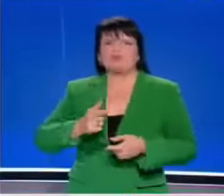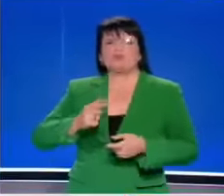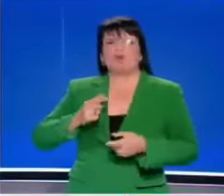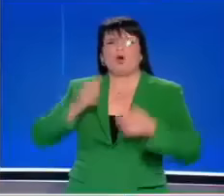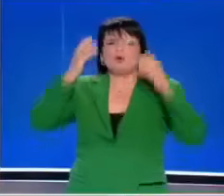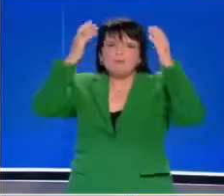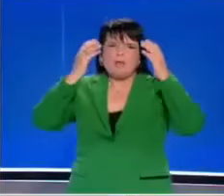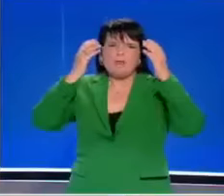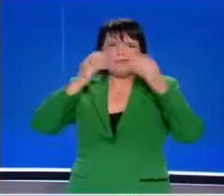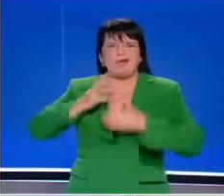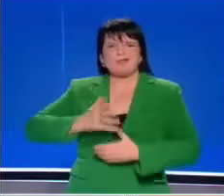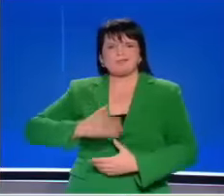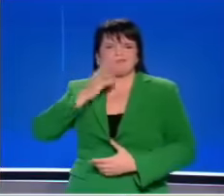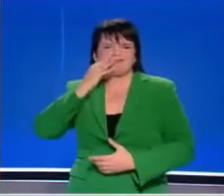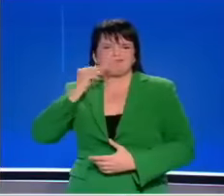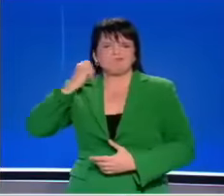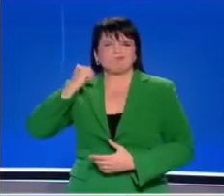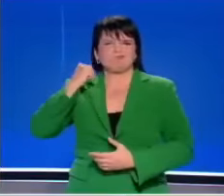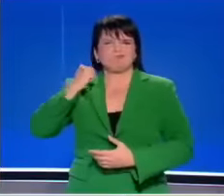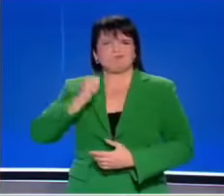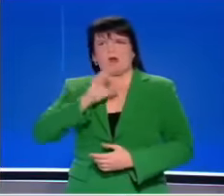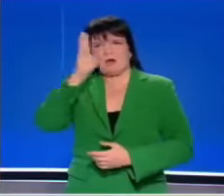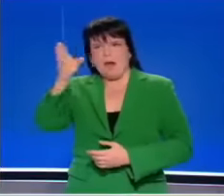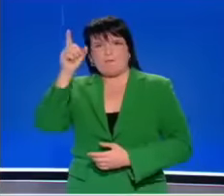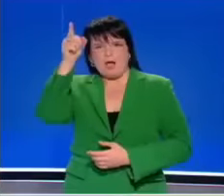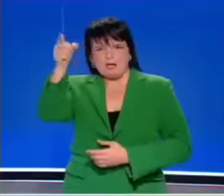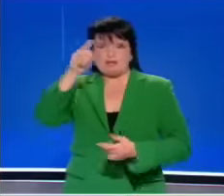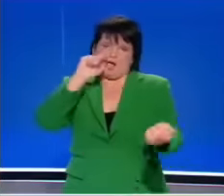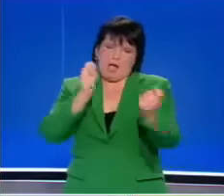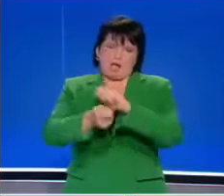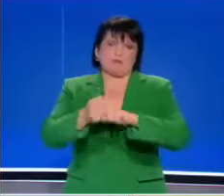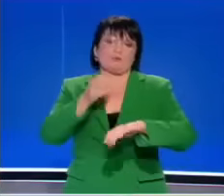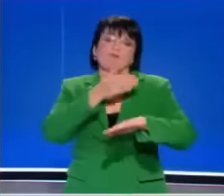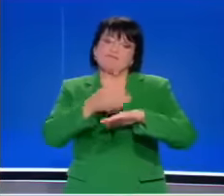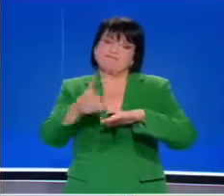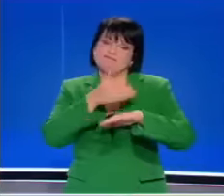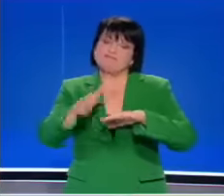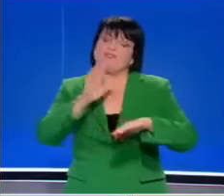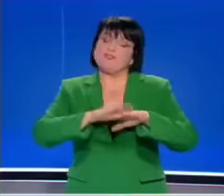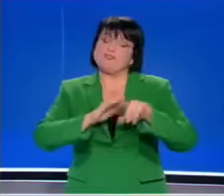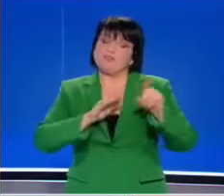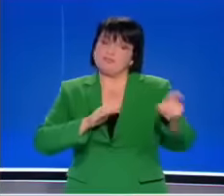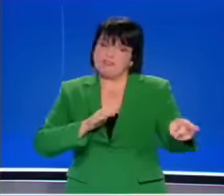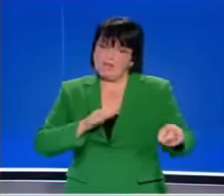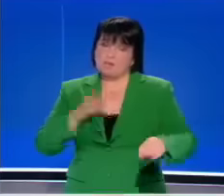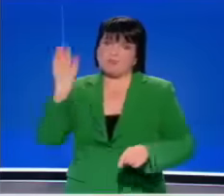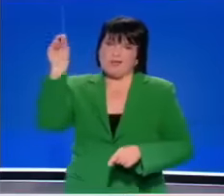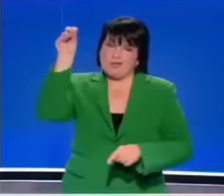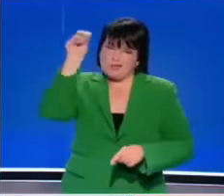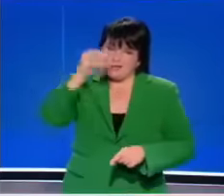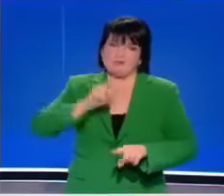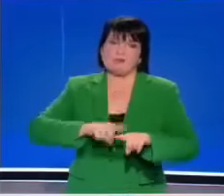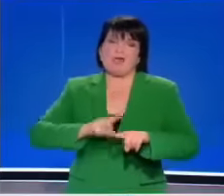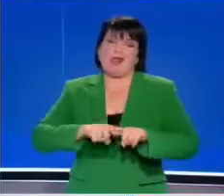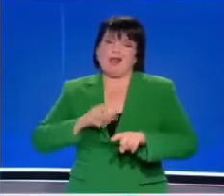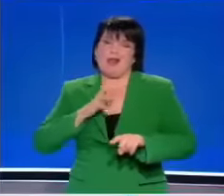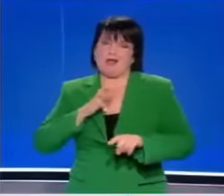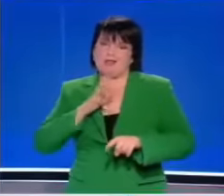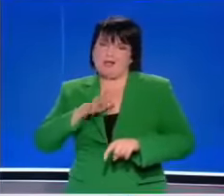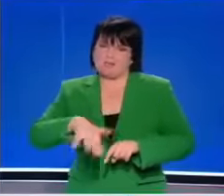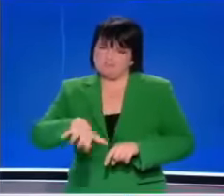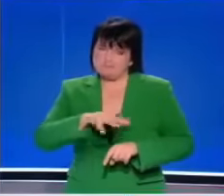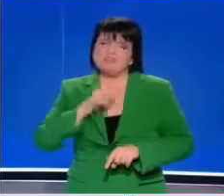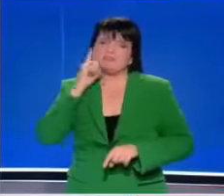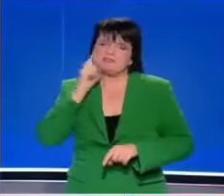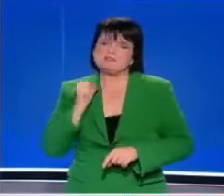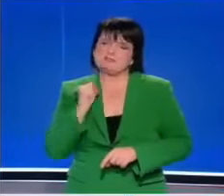του να πάει πάνω να την αλλάξει αλλιώς να την εφαρμόσει εκείνος θ για την καθυστέρηση εκείνος καπηλεύτηκαν πατρίδα μας για αυτό το ζήτημα